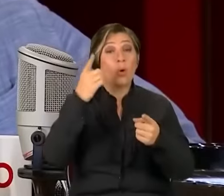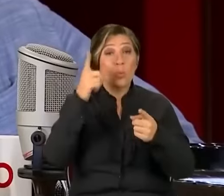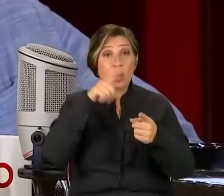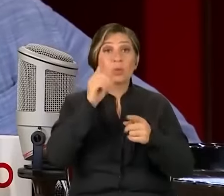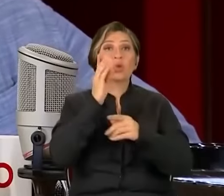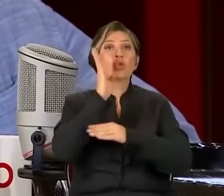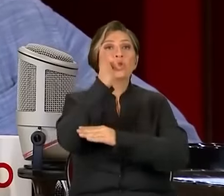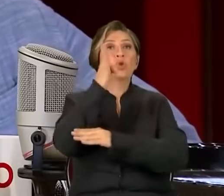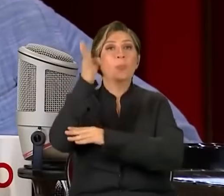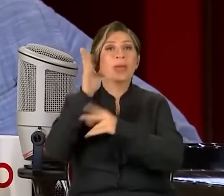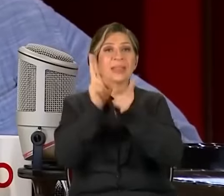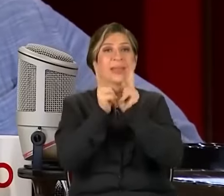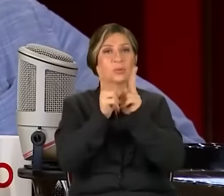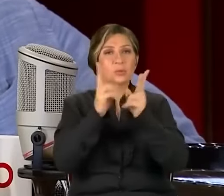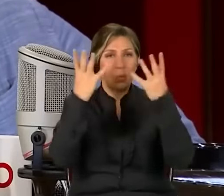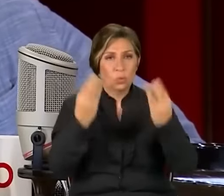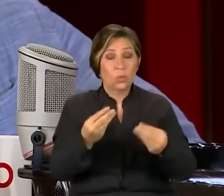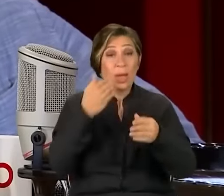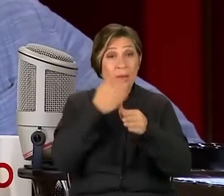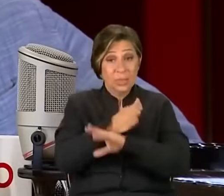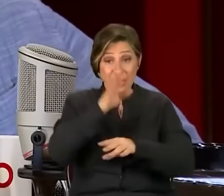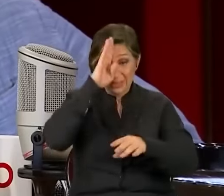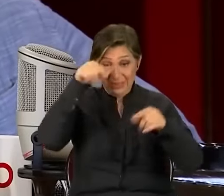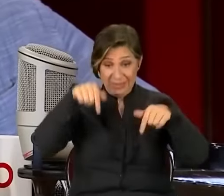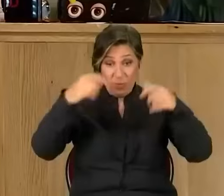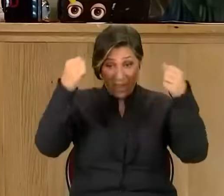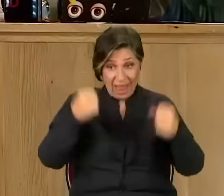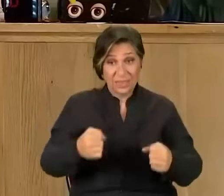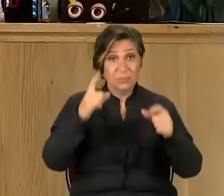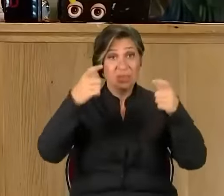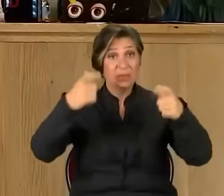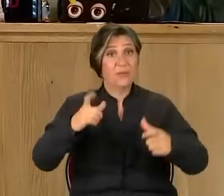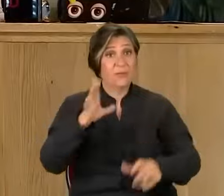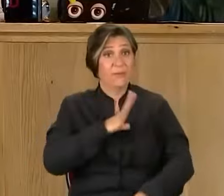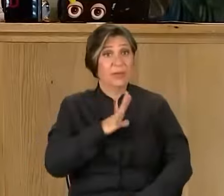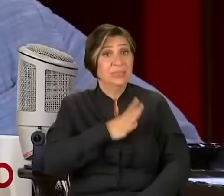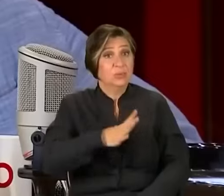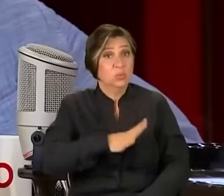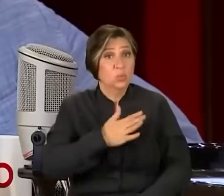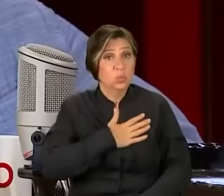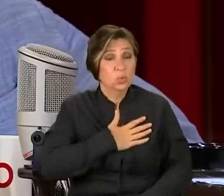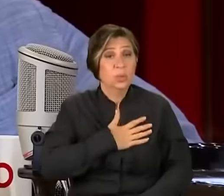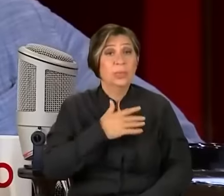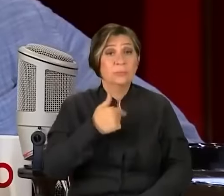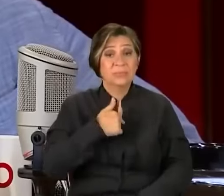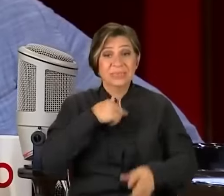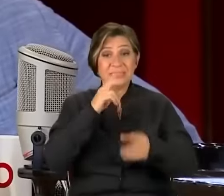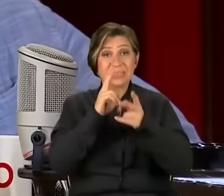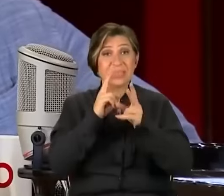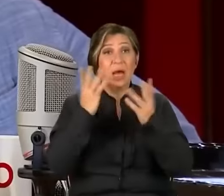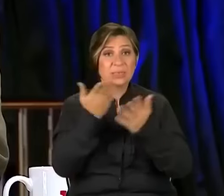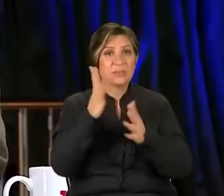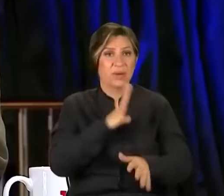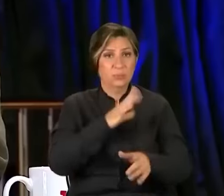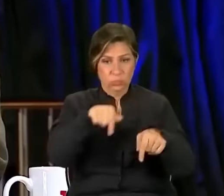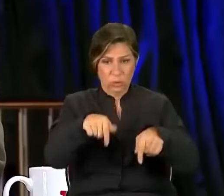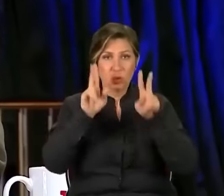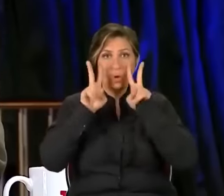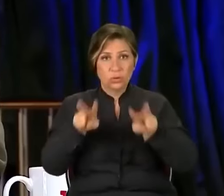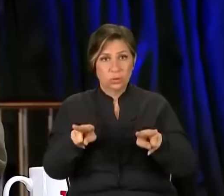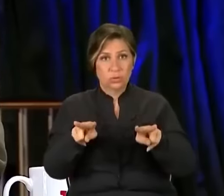da bir turne tiyatrosu haline dönüştük. Oysa ki yani İstanbul'da da yerleşik bir durum istiyorduk. Yani bir de biz tiyatroda... Aslında artık var. Gelip